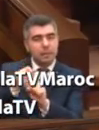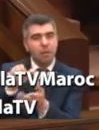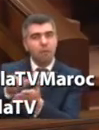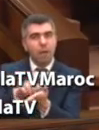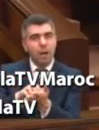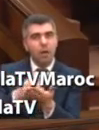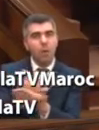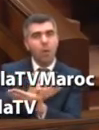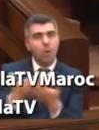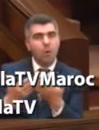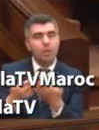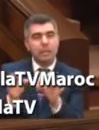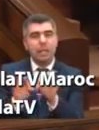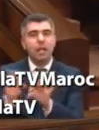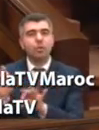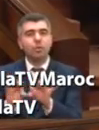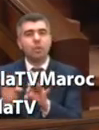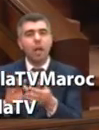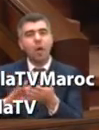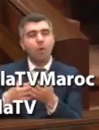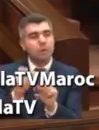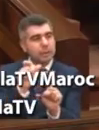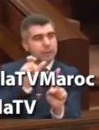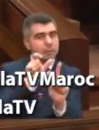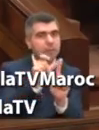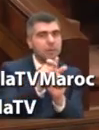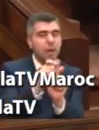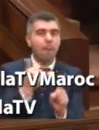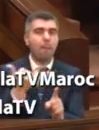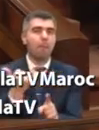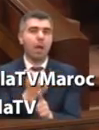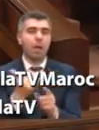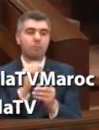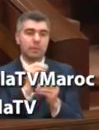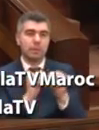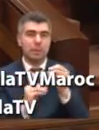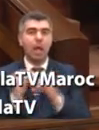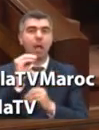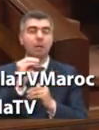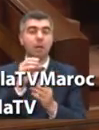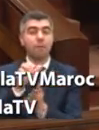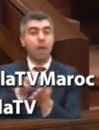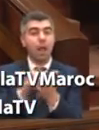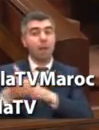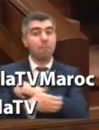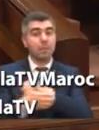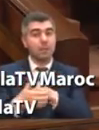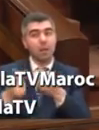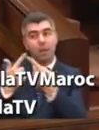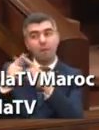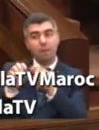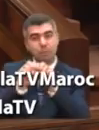تشاركية واستراتيجية التقائية تستهدف بالأساس الرفع من الإنتاجية لدى الفلاح الصغير في مختلف